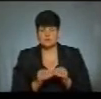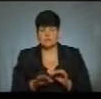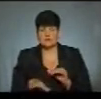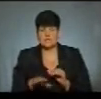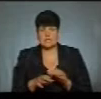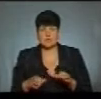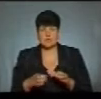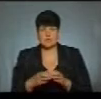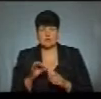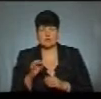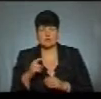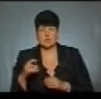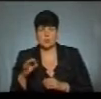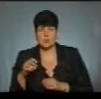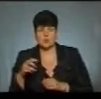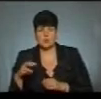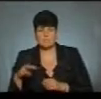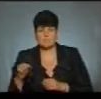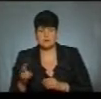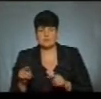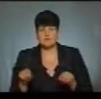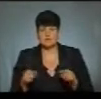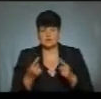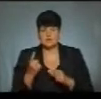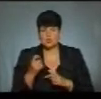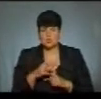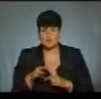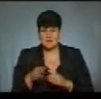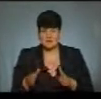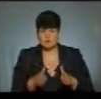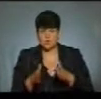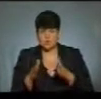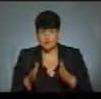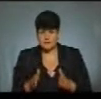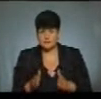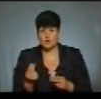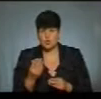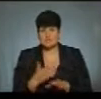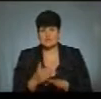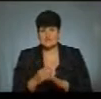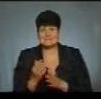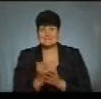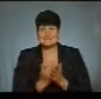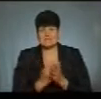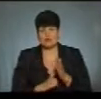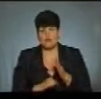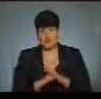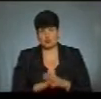громади Олега Кохмана, необхідно відновити близько 100 метрів дороги на вулиці Костюльна. Гроші виділять з резервного фонду.